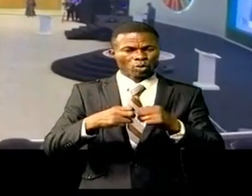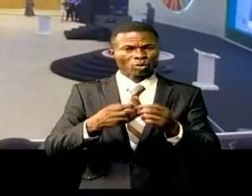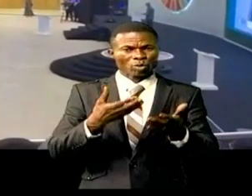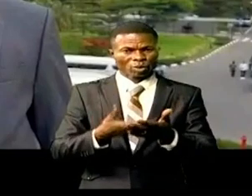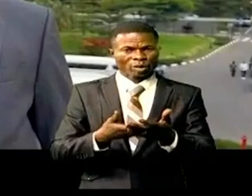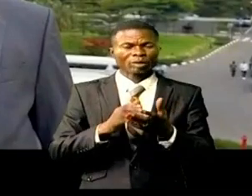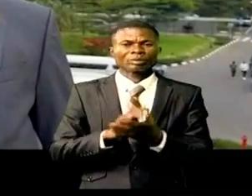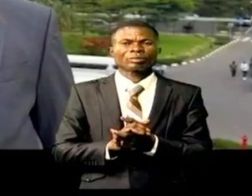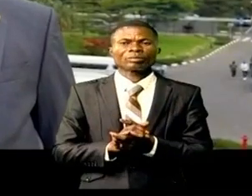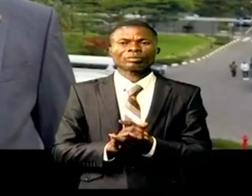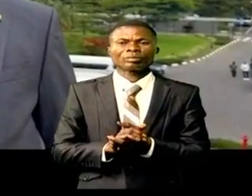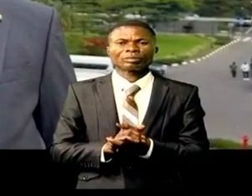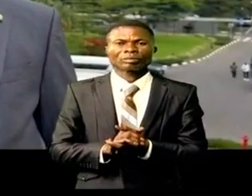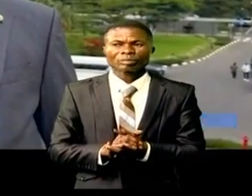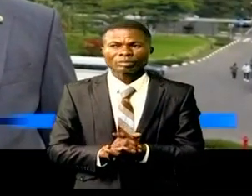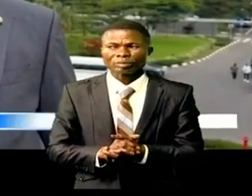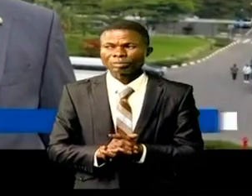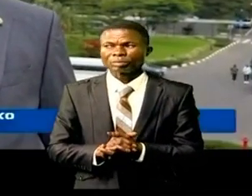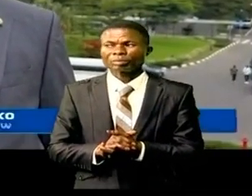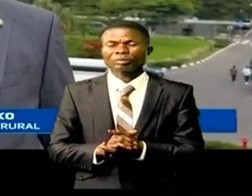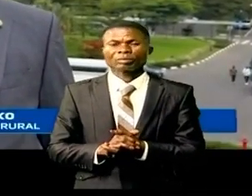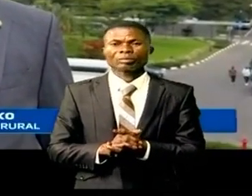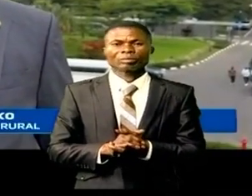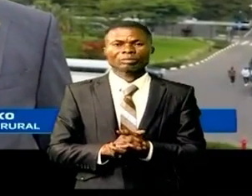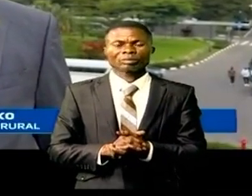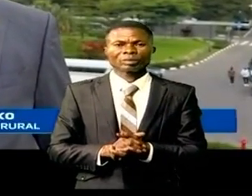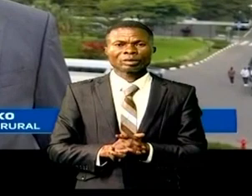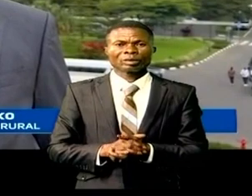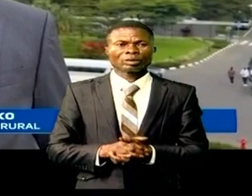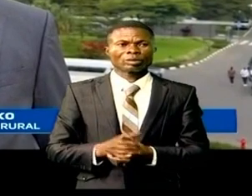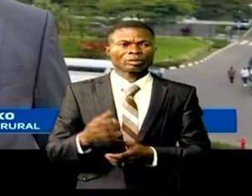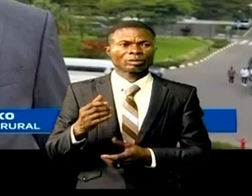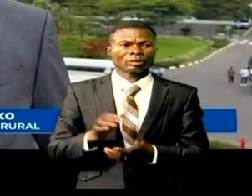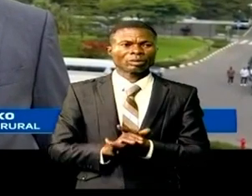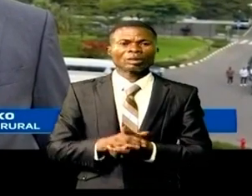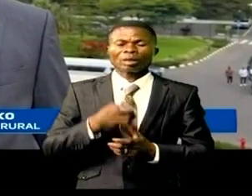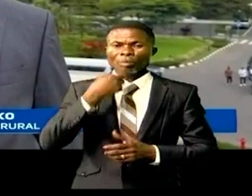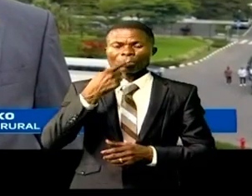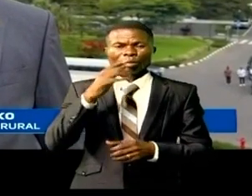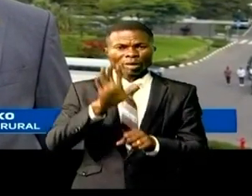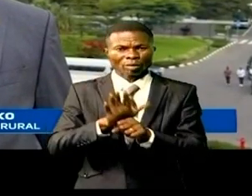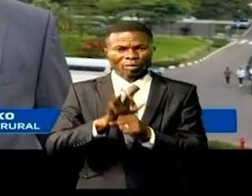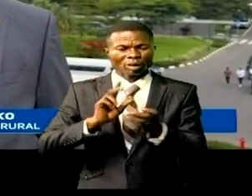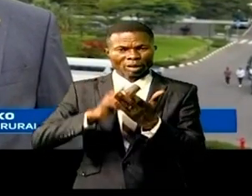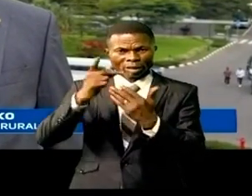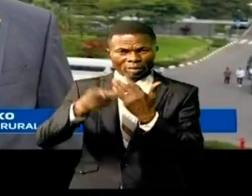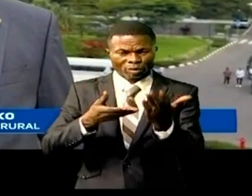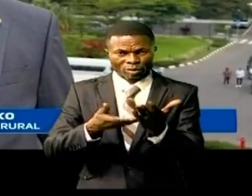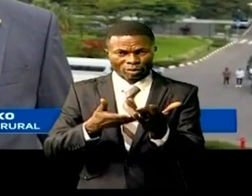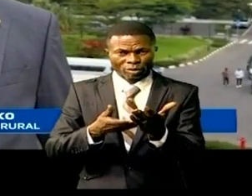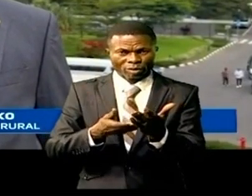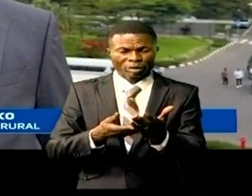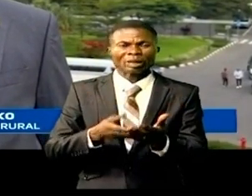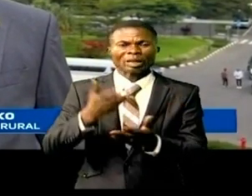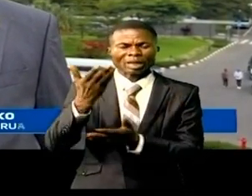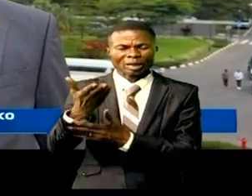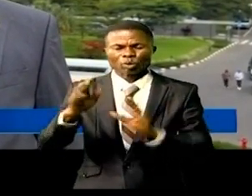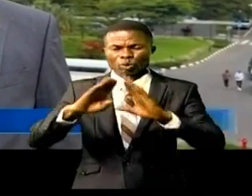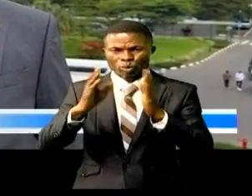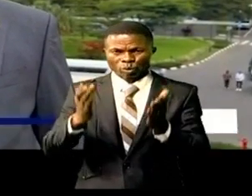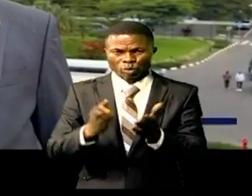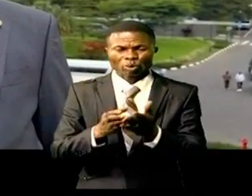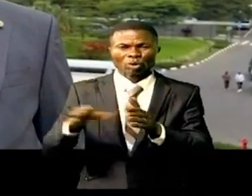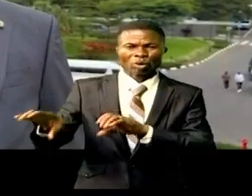c'est un grand pays avec un déficit énergétique. De manière générale, on est à 16% d'accès